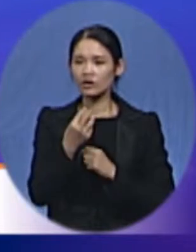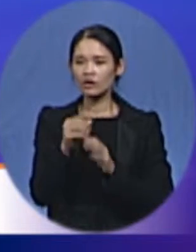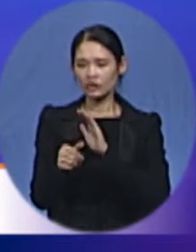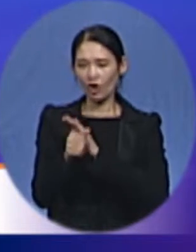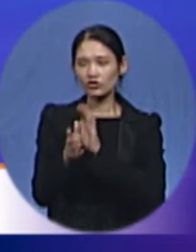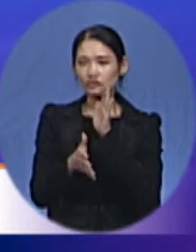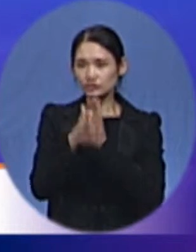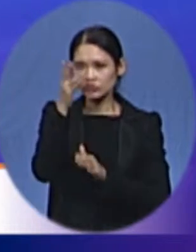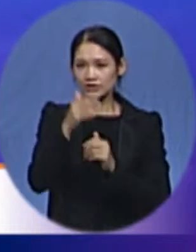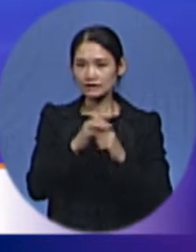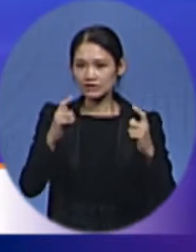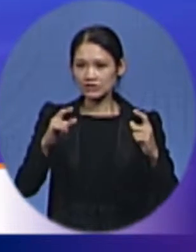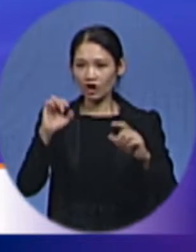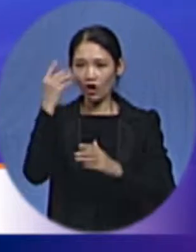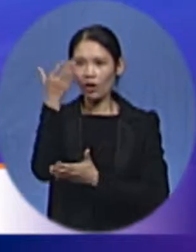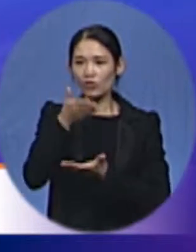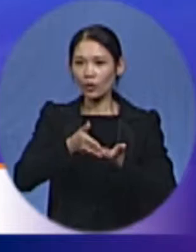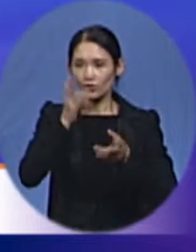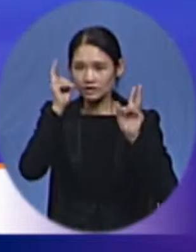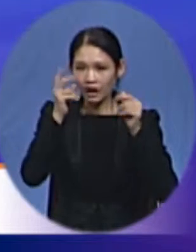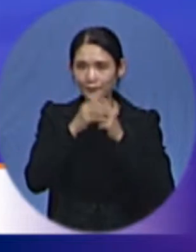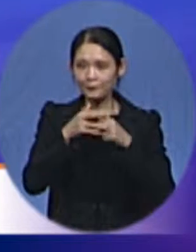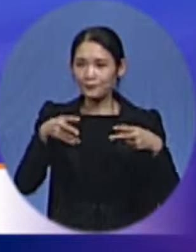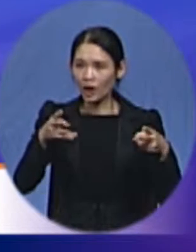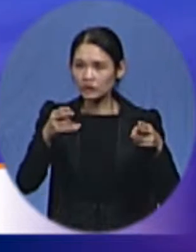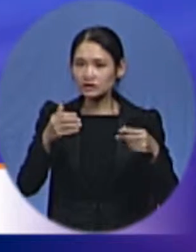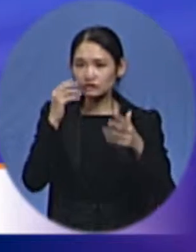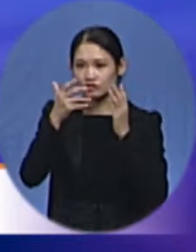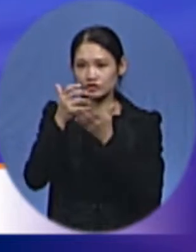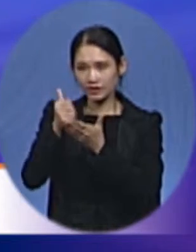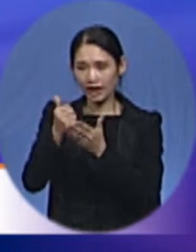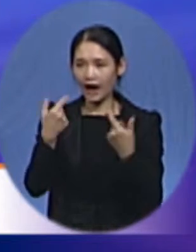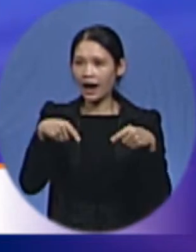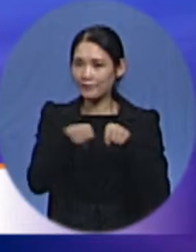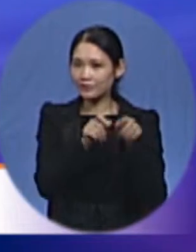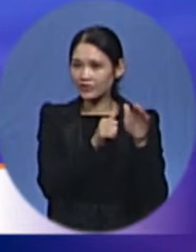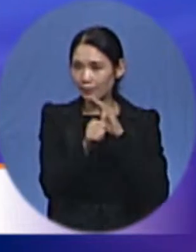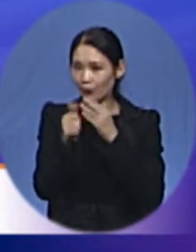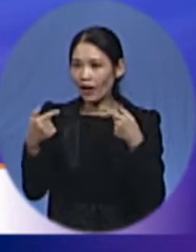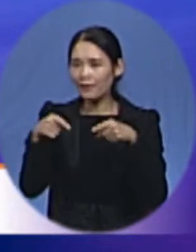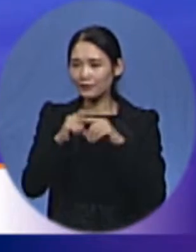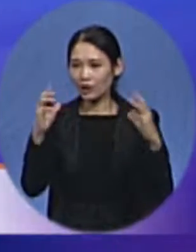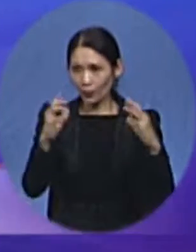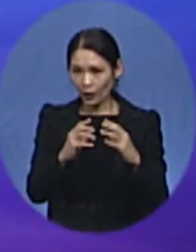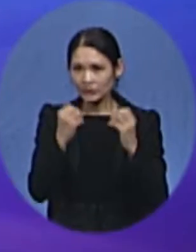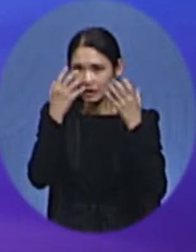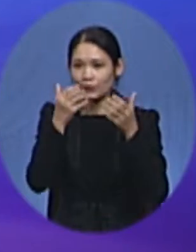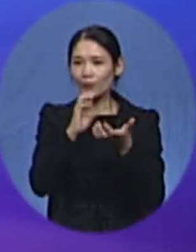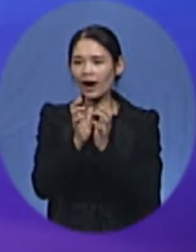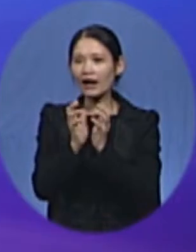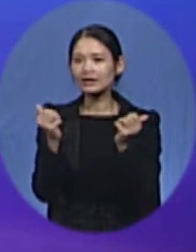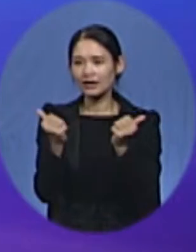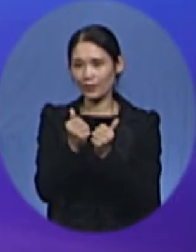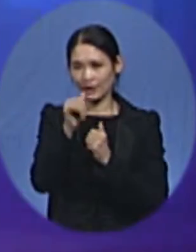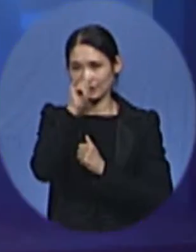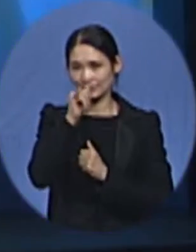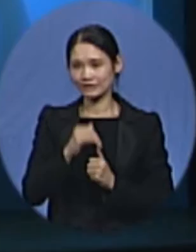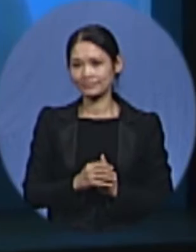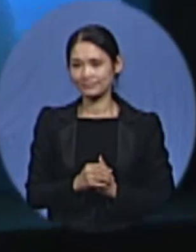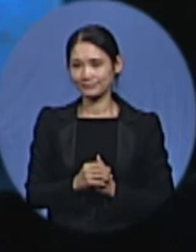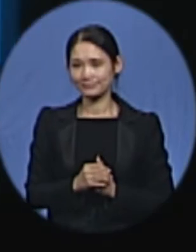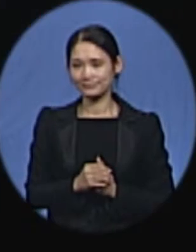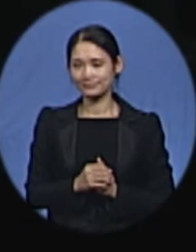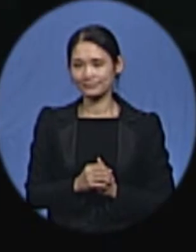경주시가 지역 언론사 편집국장과 대표들과 함께 이 신년 간담회를 열었습니다.